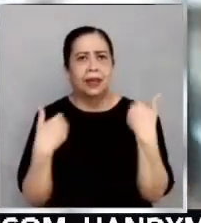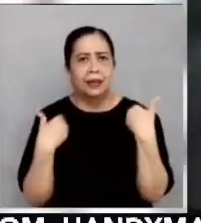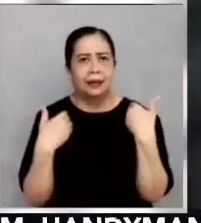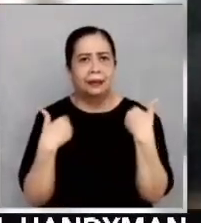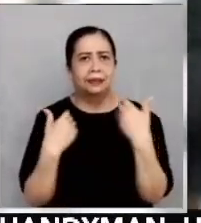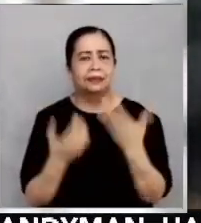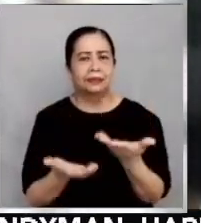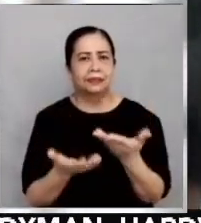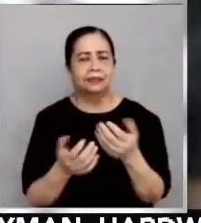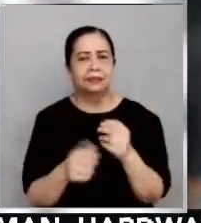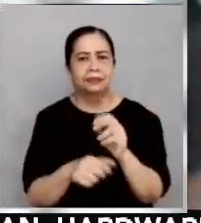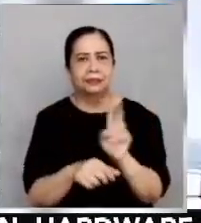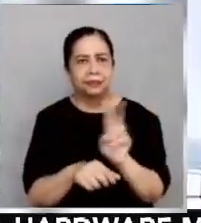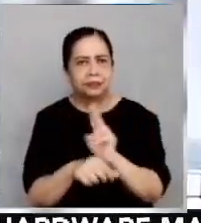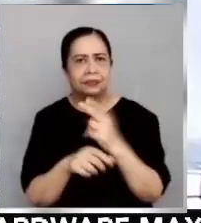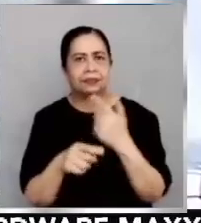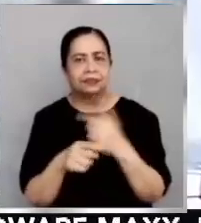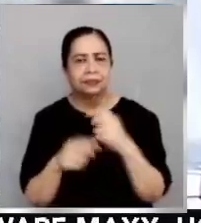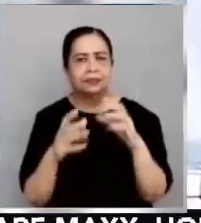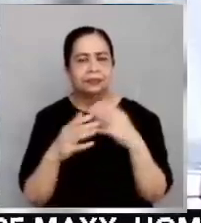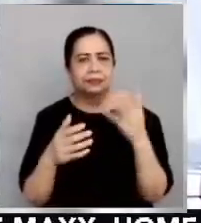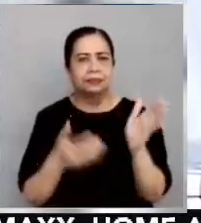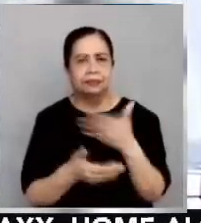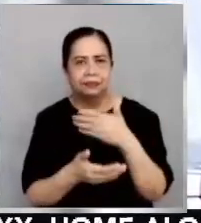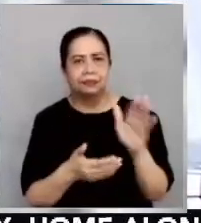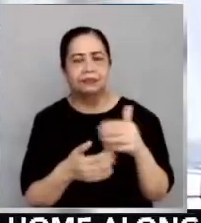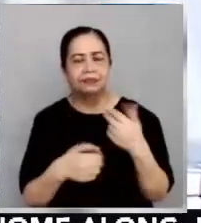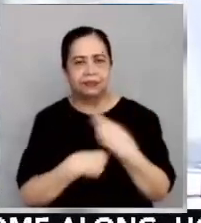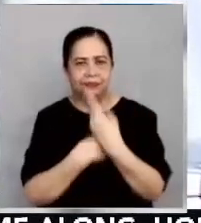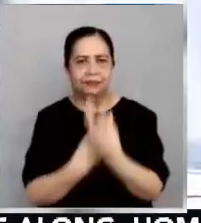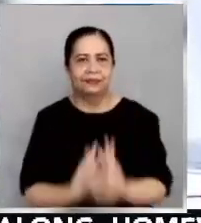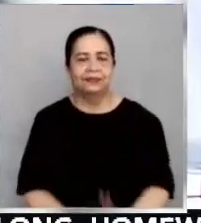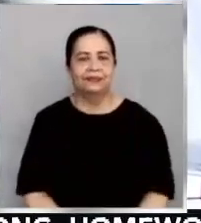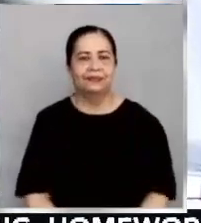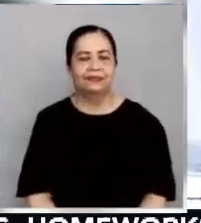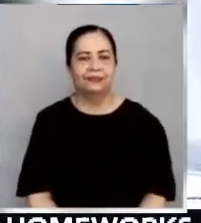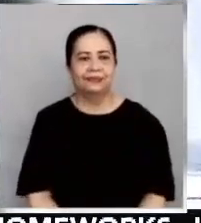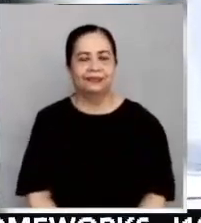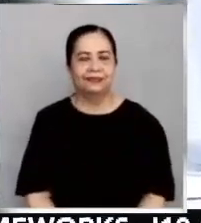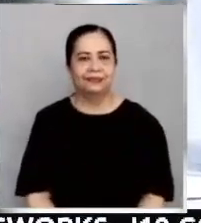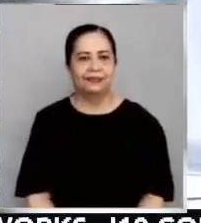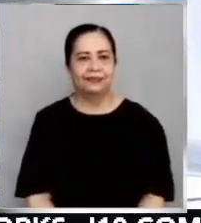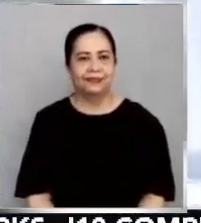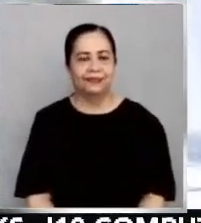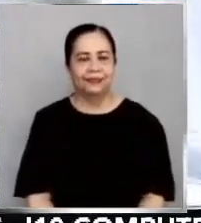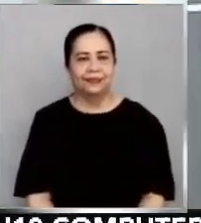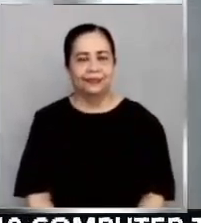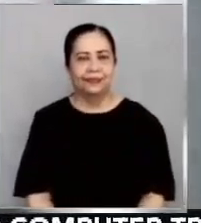Nagpapagamit kami ng mga pickleball paddles. Para sa GMA Integrated News, Jonathan Andal, Nakatutok, 24 Oras.